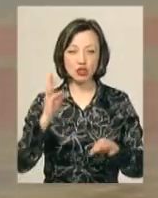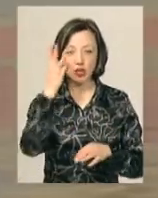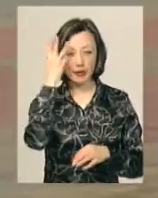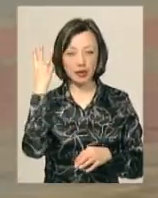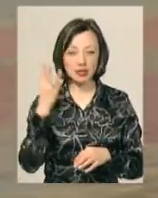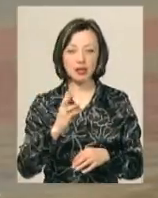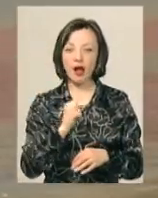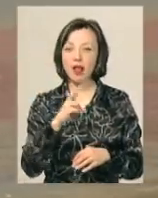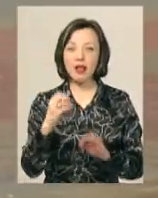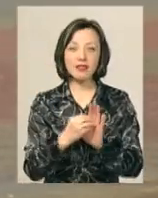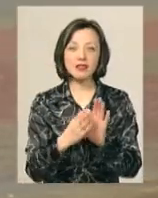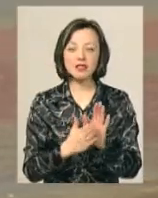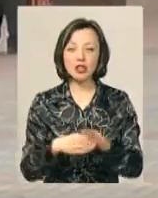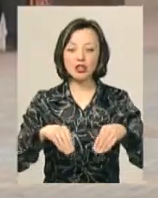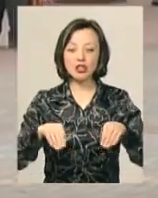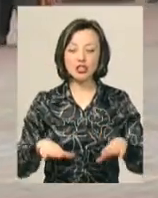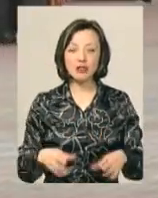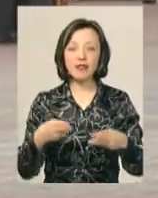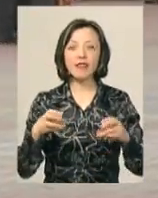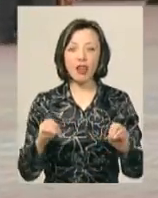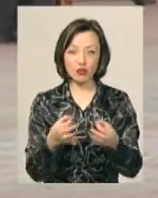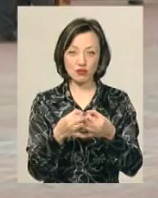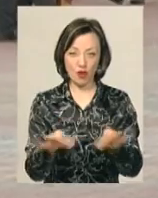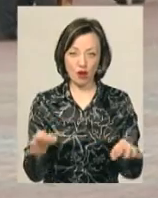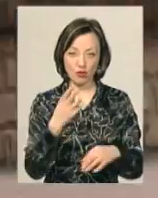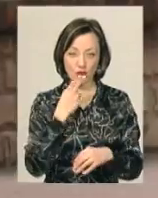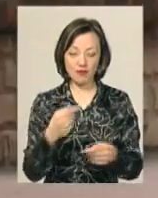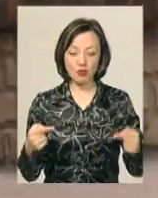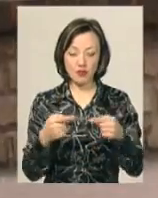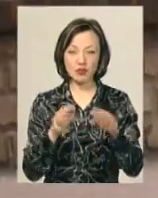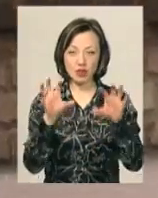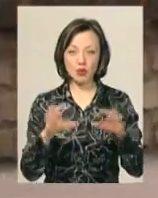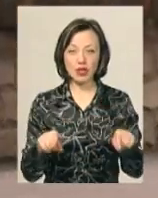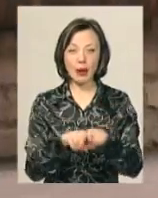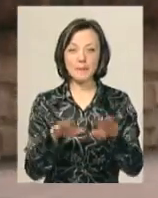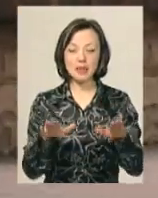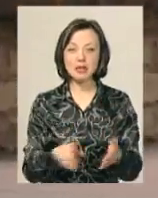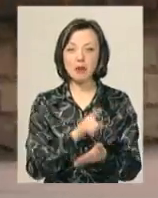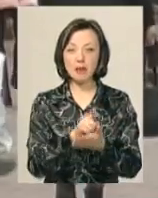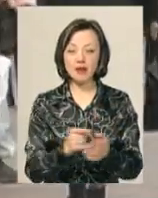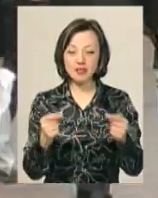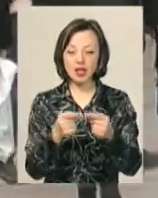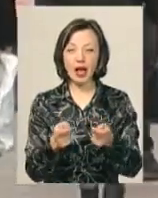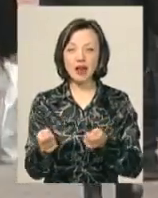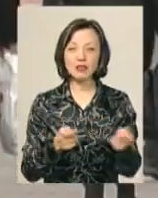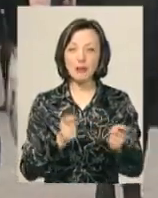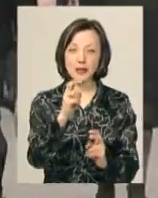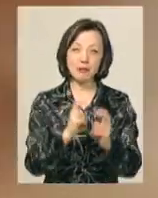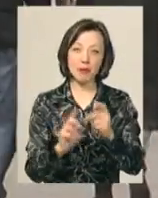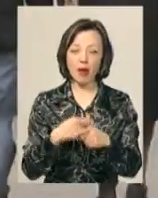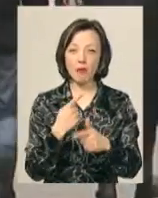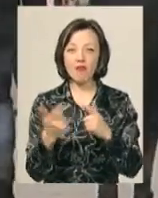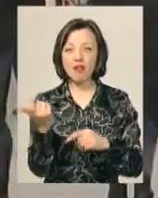центру. Та от не вказали у рішенні, де курити все ж дозволяється. Відповідно до закону, такі місця мають визначати керівники підприємств або